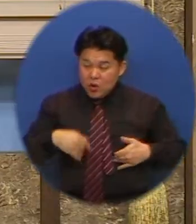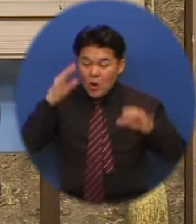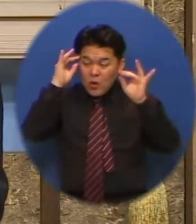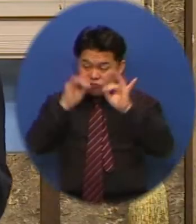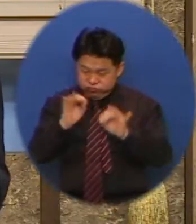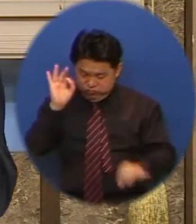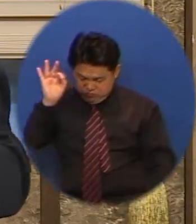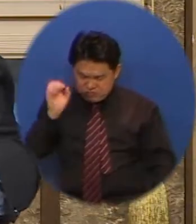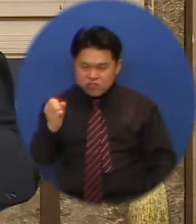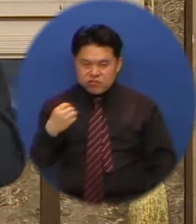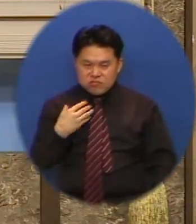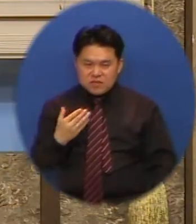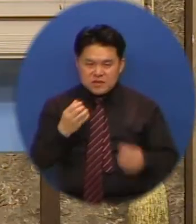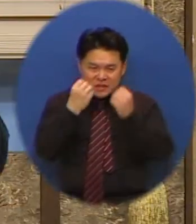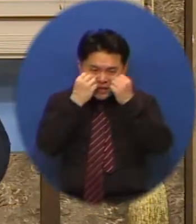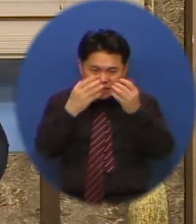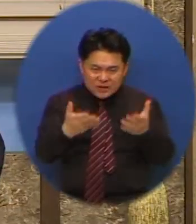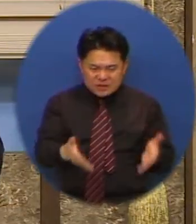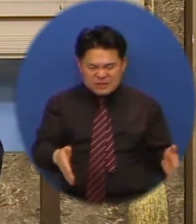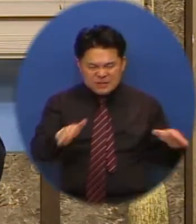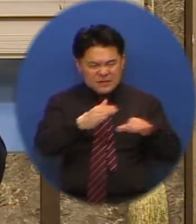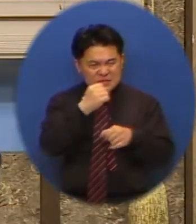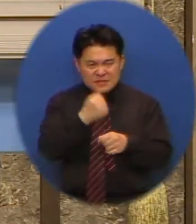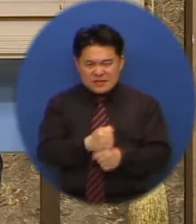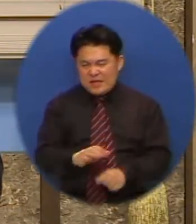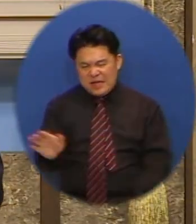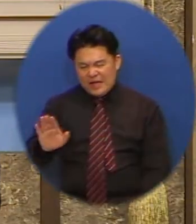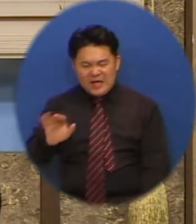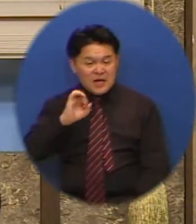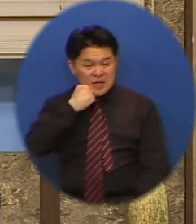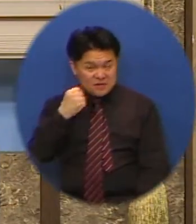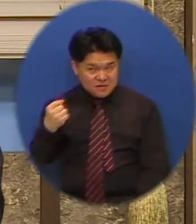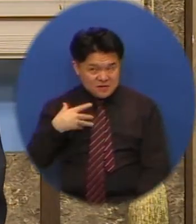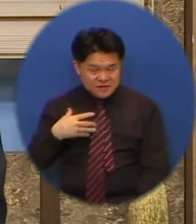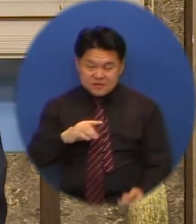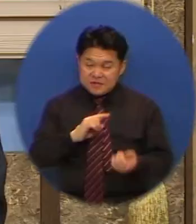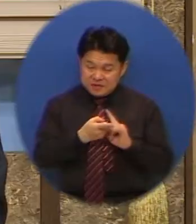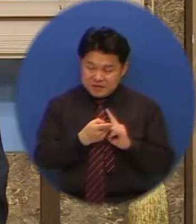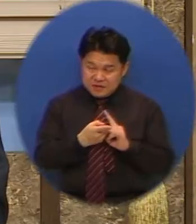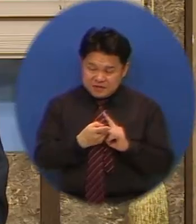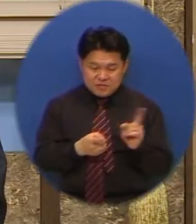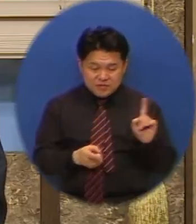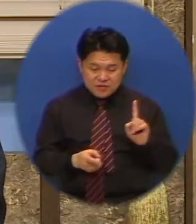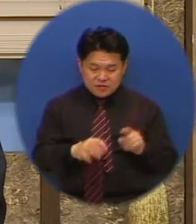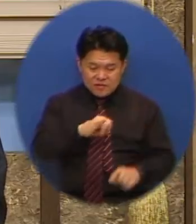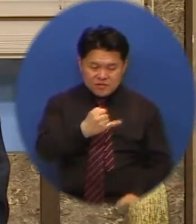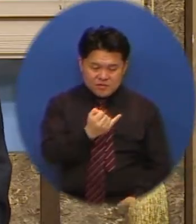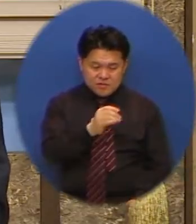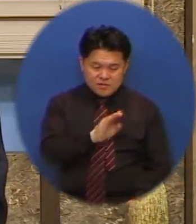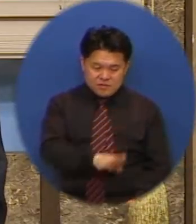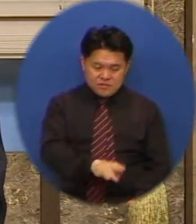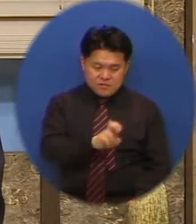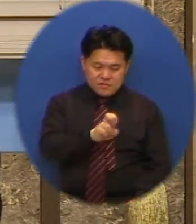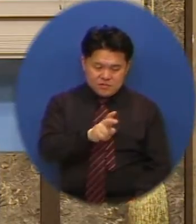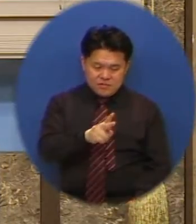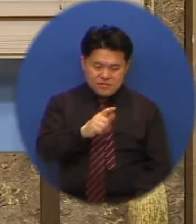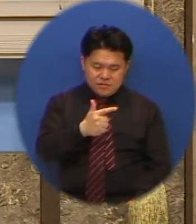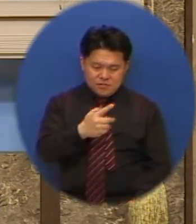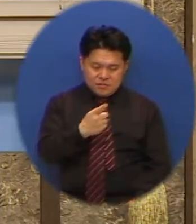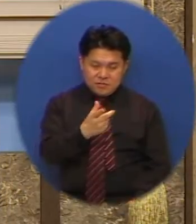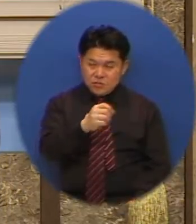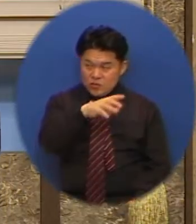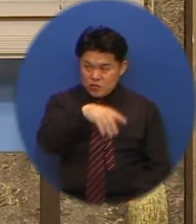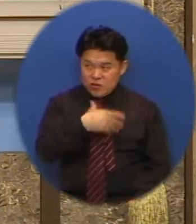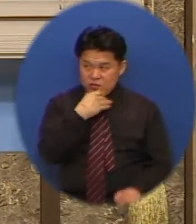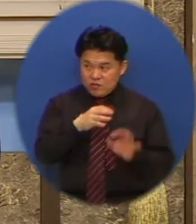하는데 새로운 복지 행정 체계를 깔기는 곤란하다. 그래서 이제 읍면동에 복지 요원을 해서 네. 그게 88년부터